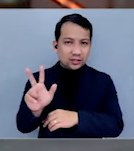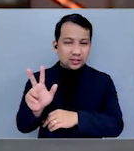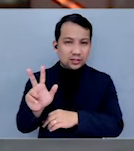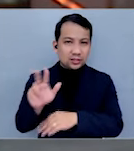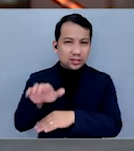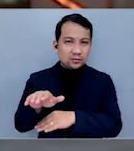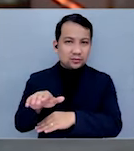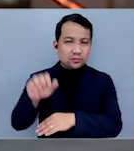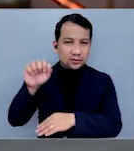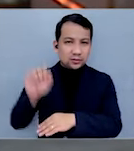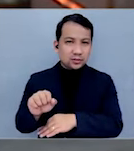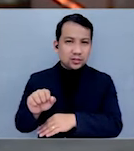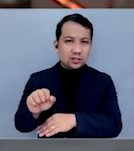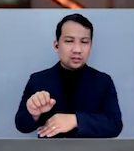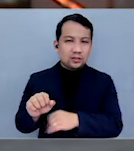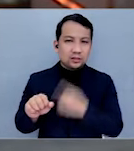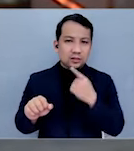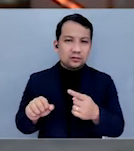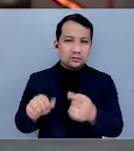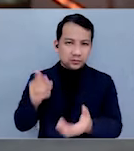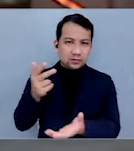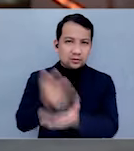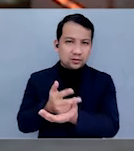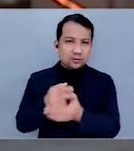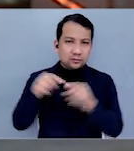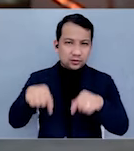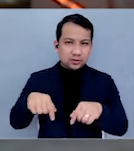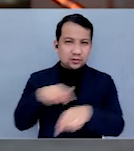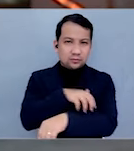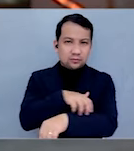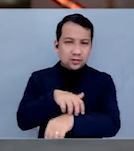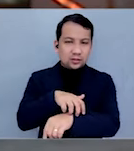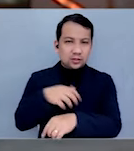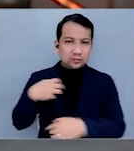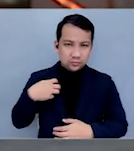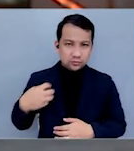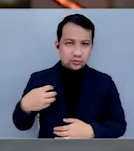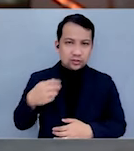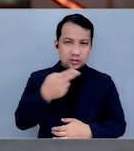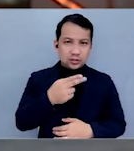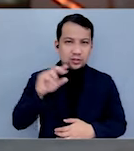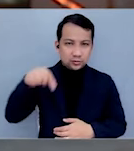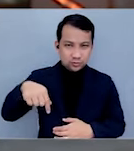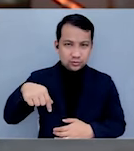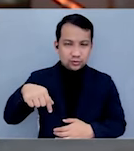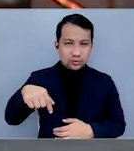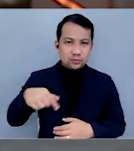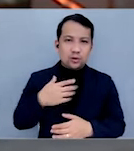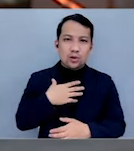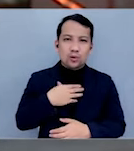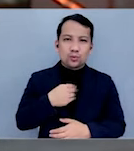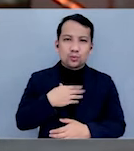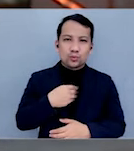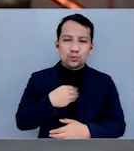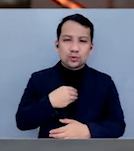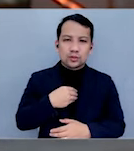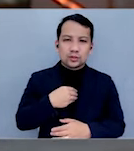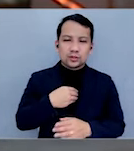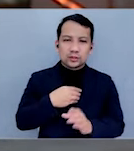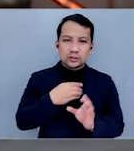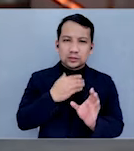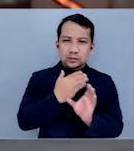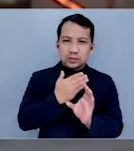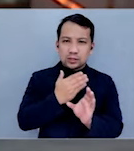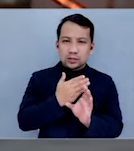Southbound Tunnel. Nakaparada ngayon dito sa Makati Central Police Headquarters ang puting multi-purpose vehicle na sinakyan